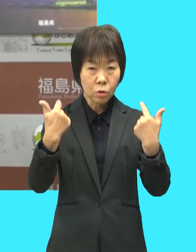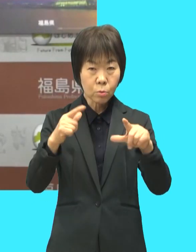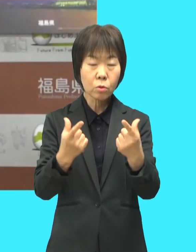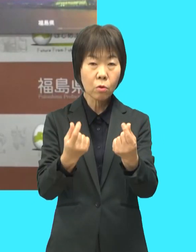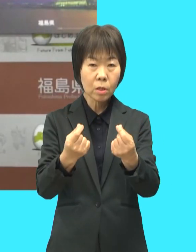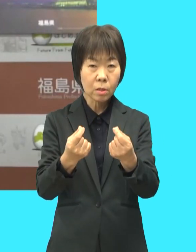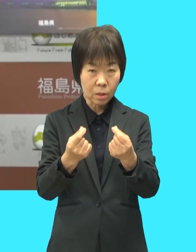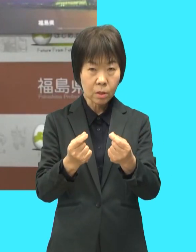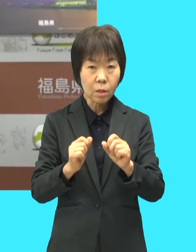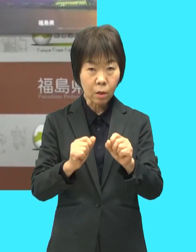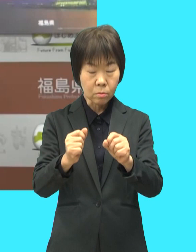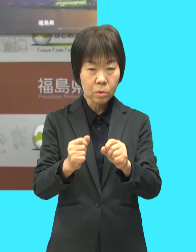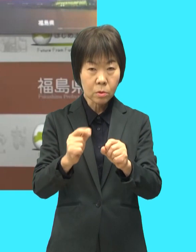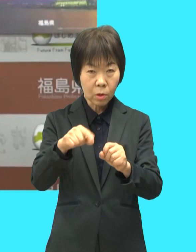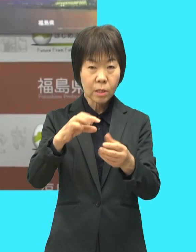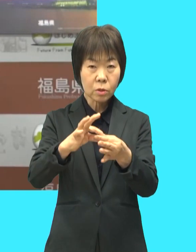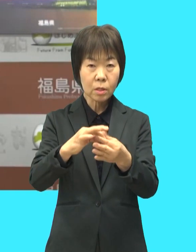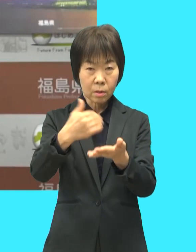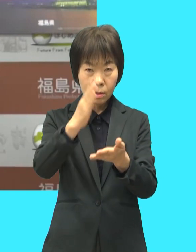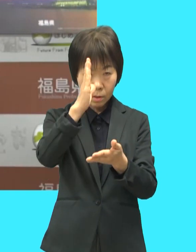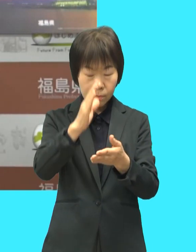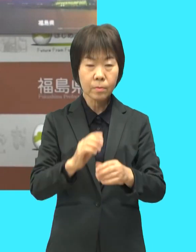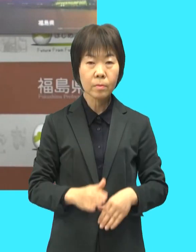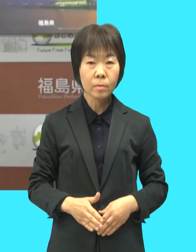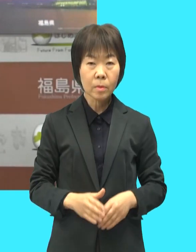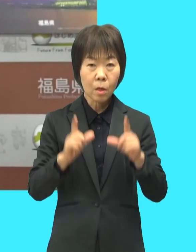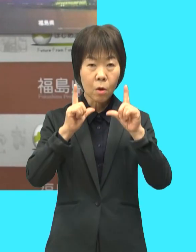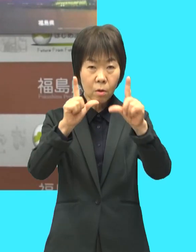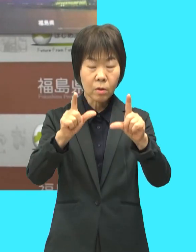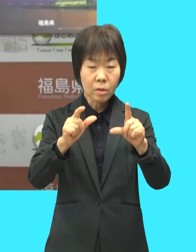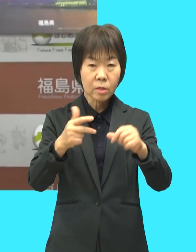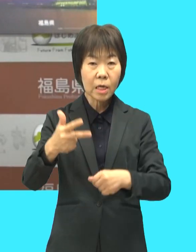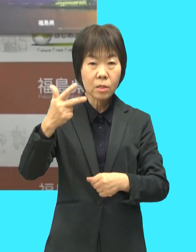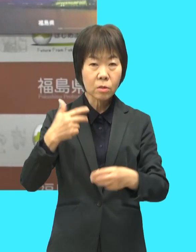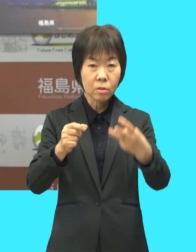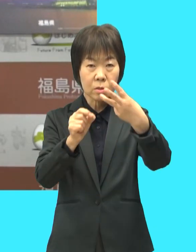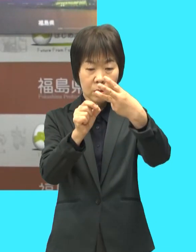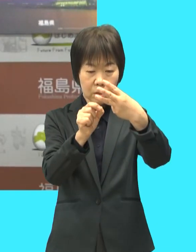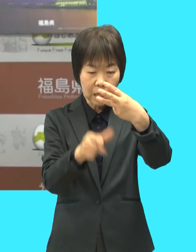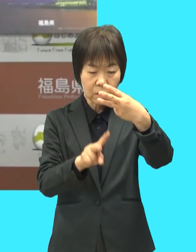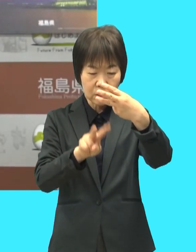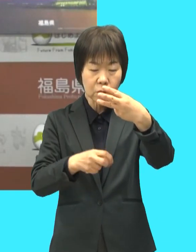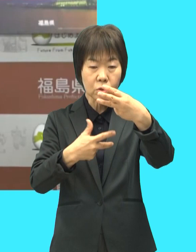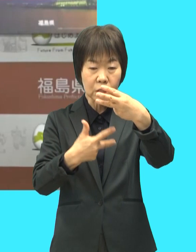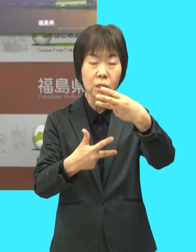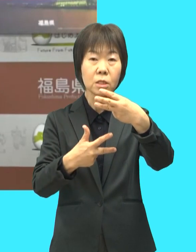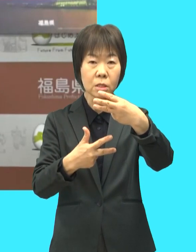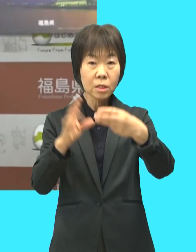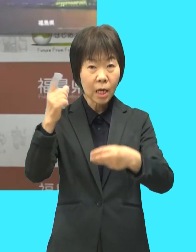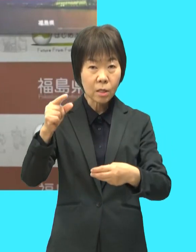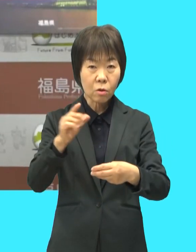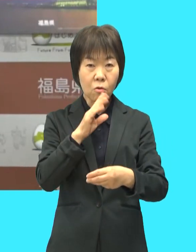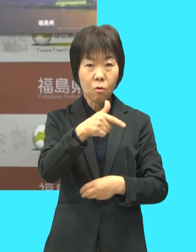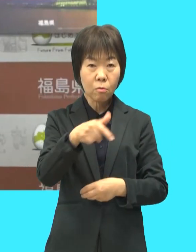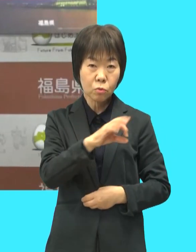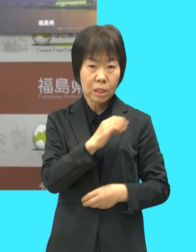やるということです。それについてもちょっと教えてください。 先週3月27日の県の本部委